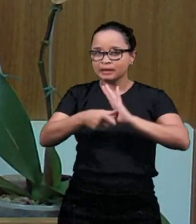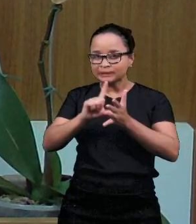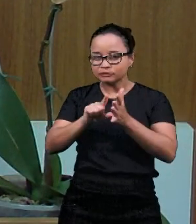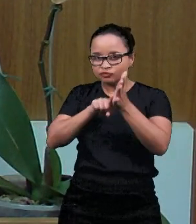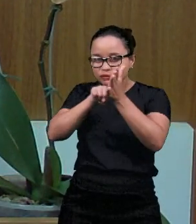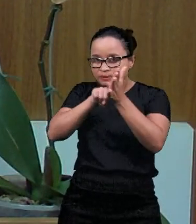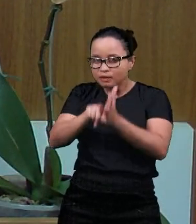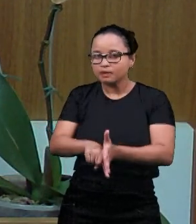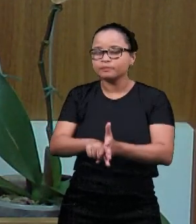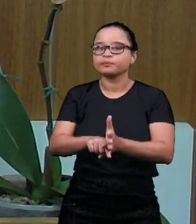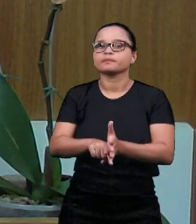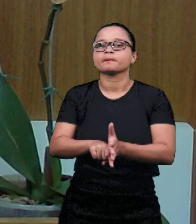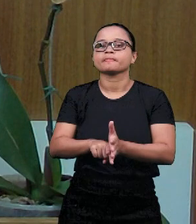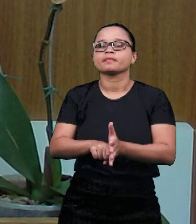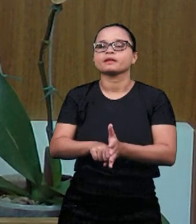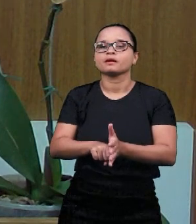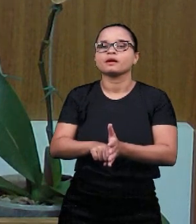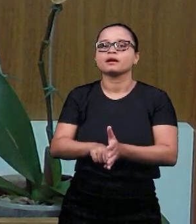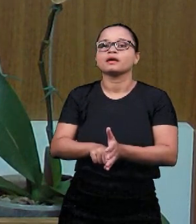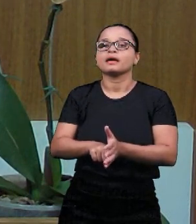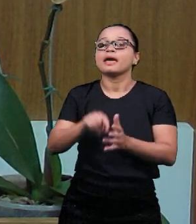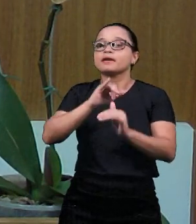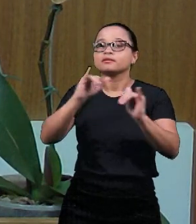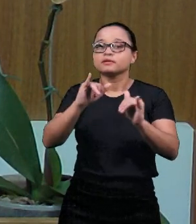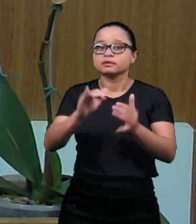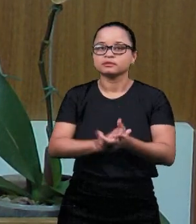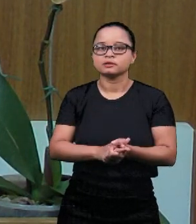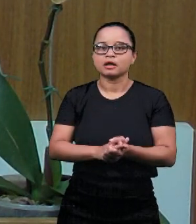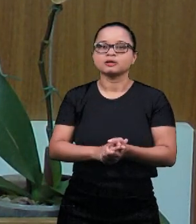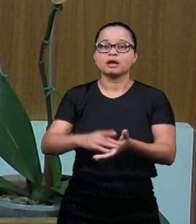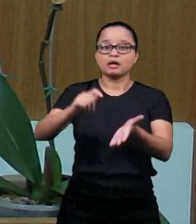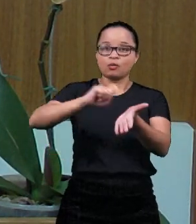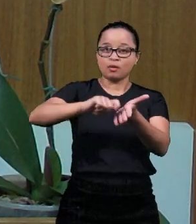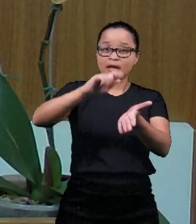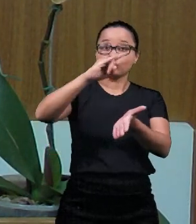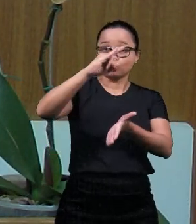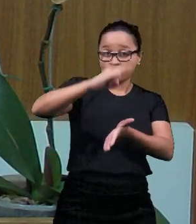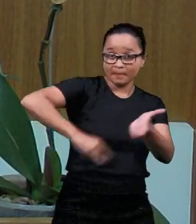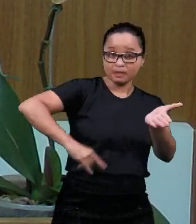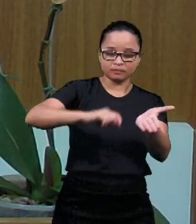donc, ils prennent soin, donnent des médications